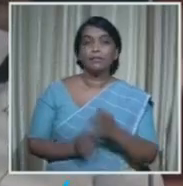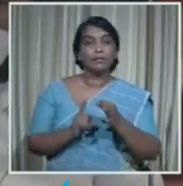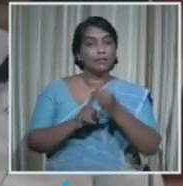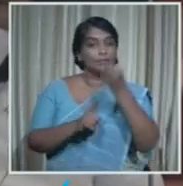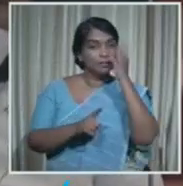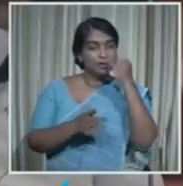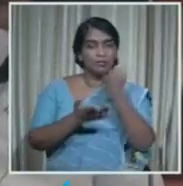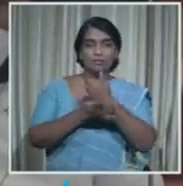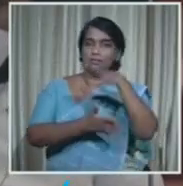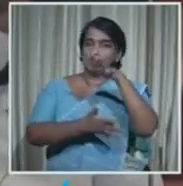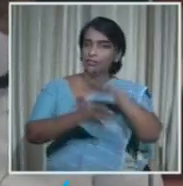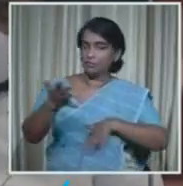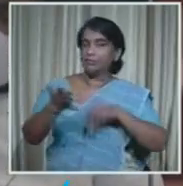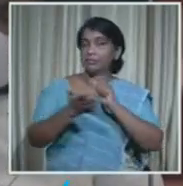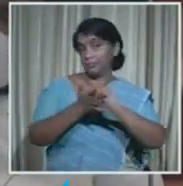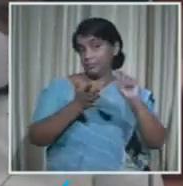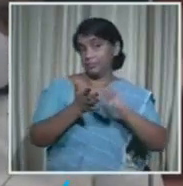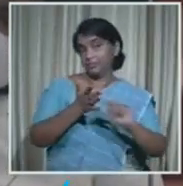ජනාධිපතිතුමාට ලිපිය ලිව්වේ